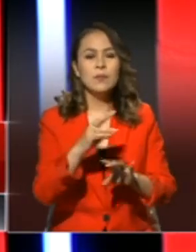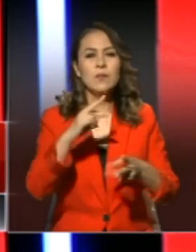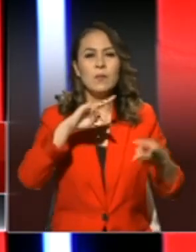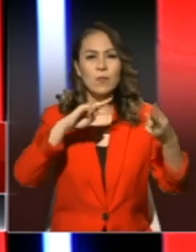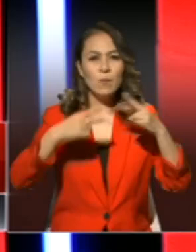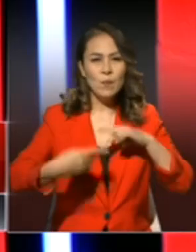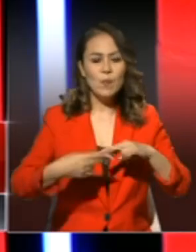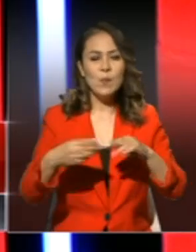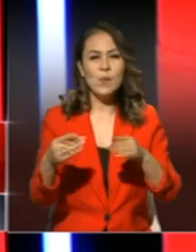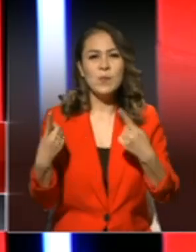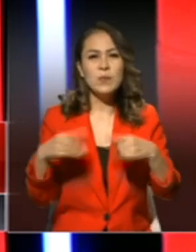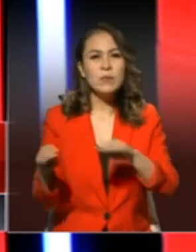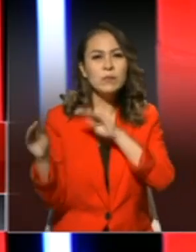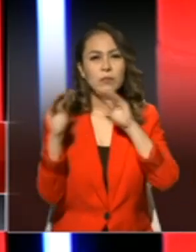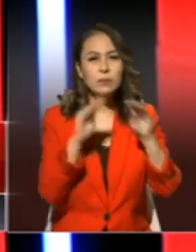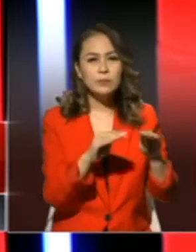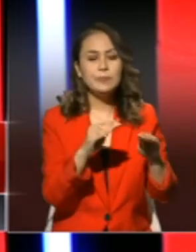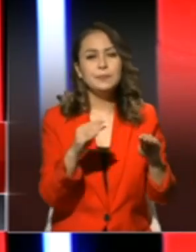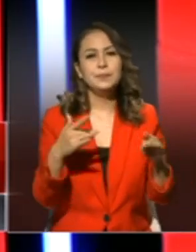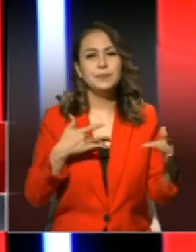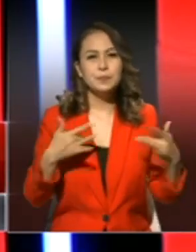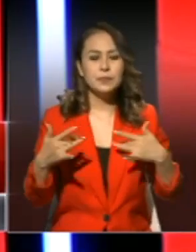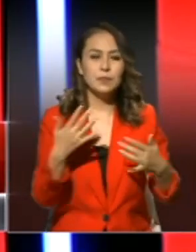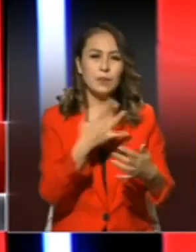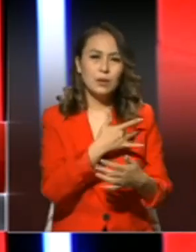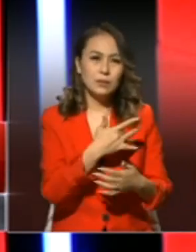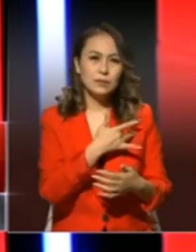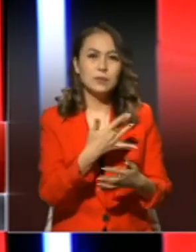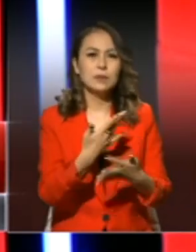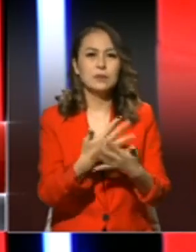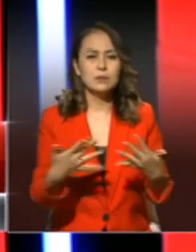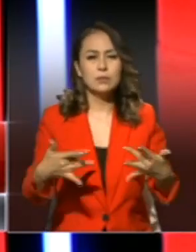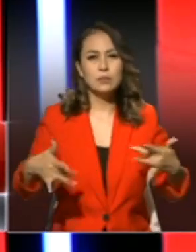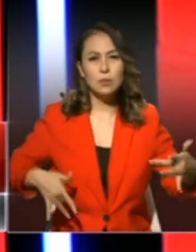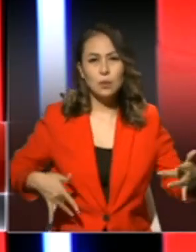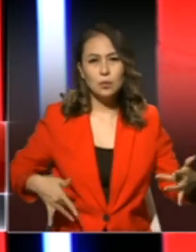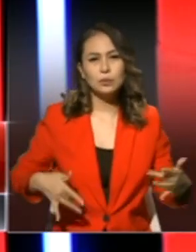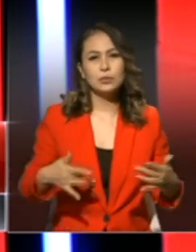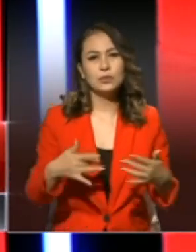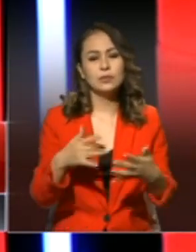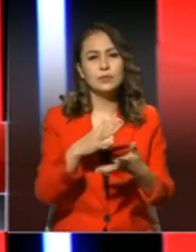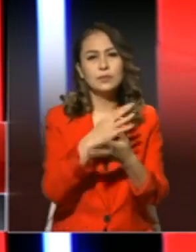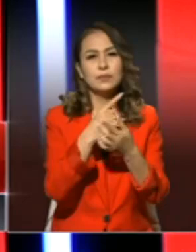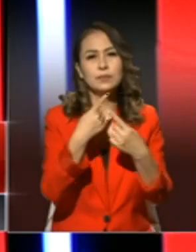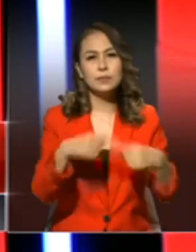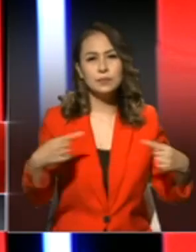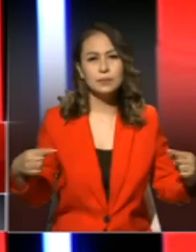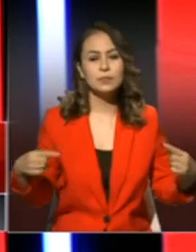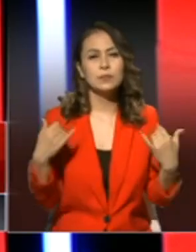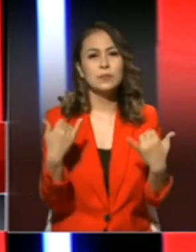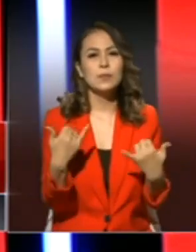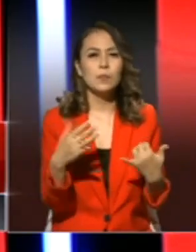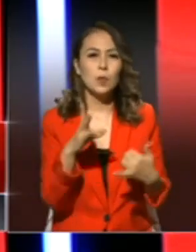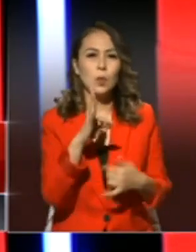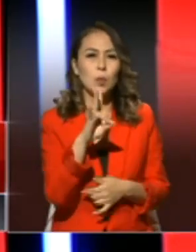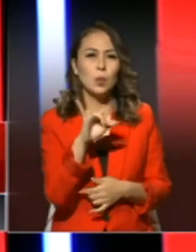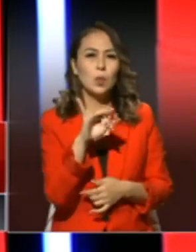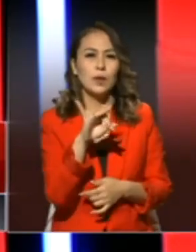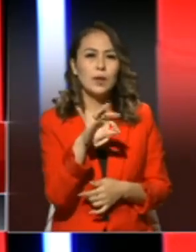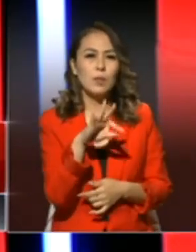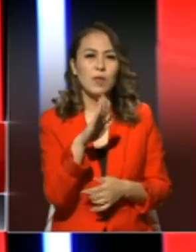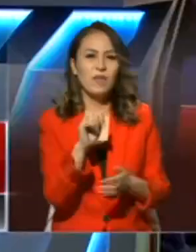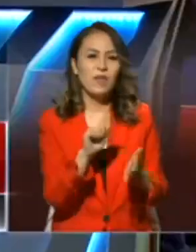донорлыққа, трансплантологияға қатысы бар адам ретінде ол пікірден өздеріңіз депутаттық сауалдан хабардарыңыз бар шығар. Негізі Нұрымованың